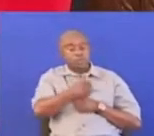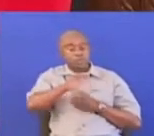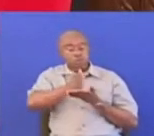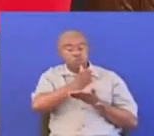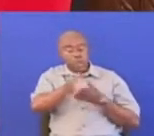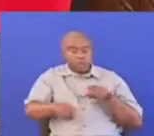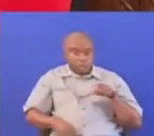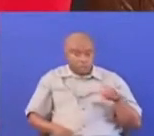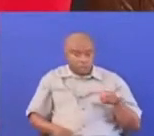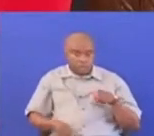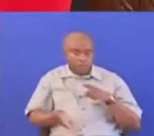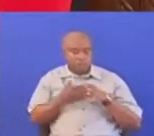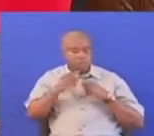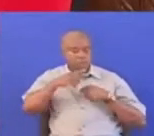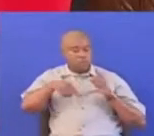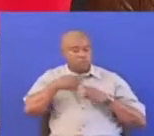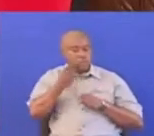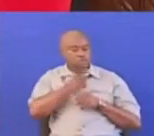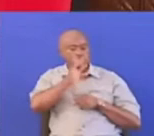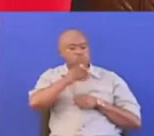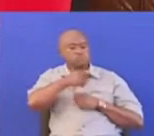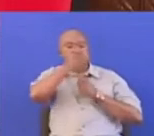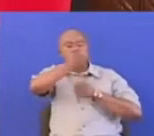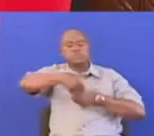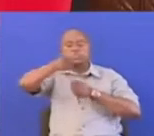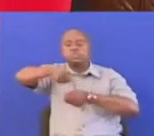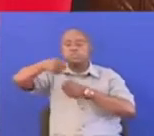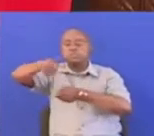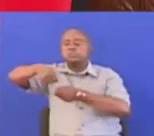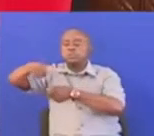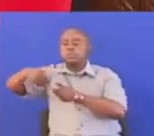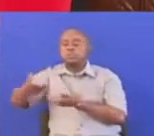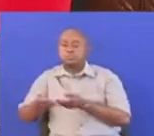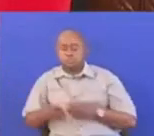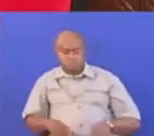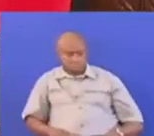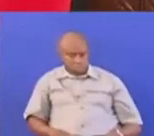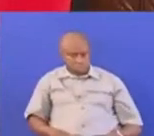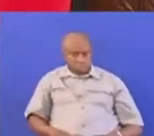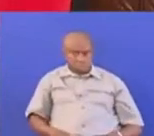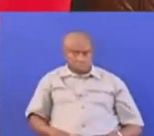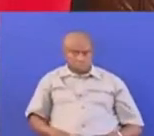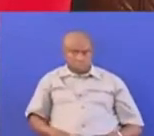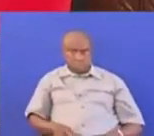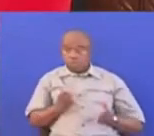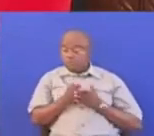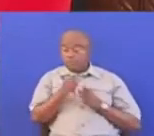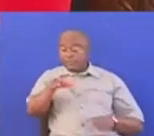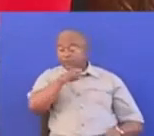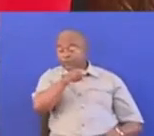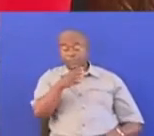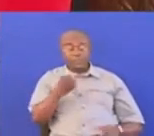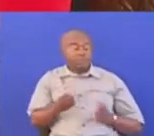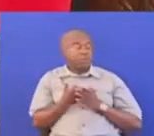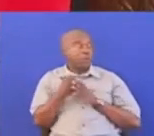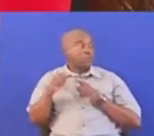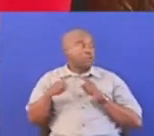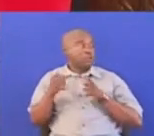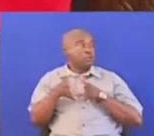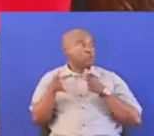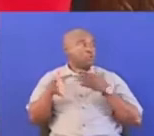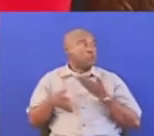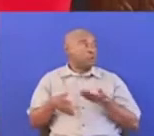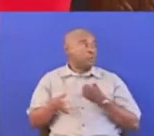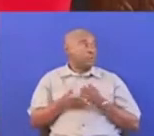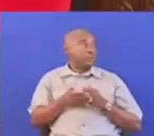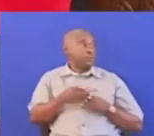ili na wao waweze kuendeleza shughuli zao za kilimo, kwa sababu hili eneo limeleta mgogoro Mheshimiwa Spika.